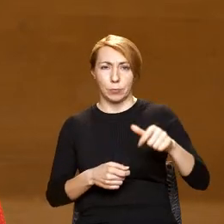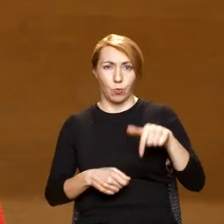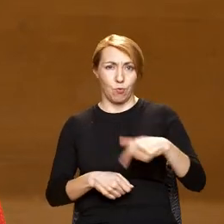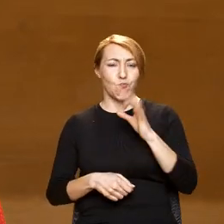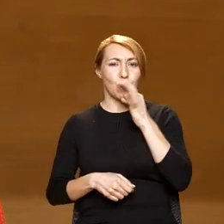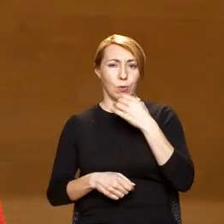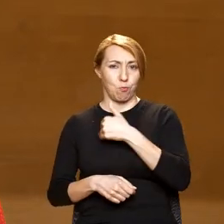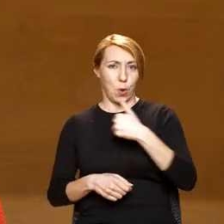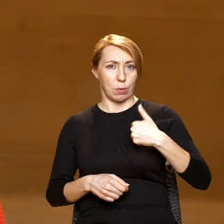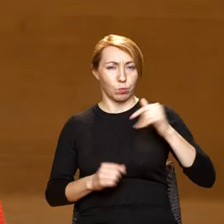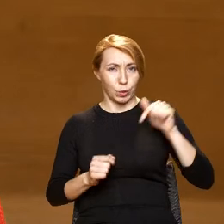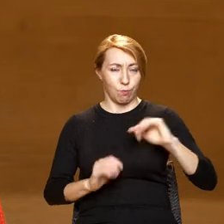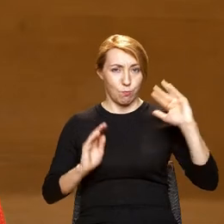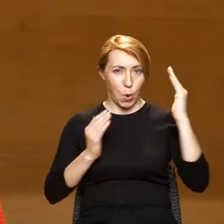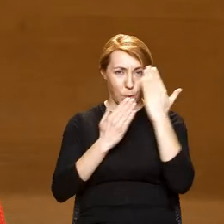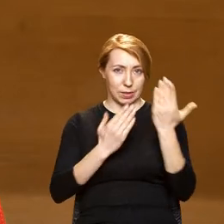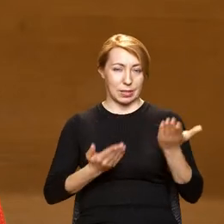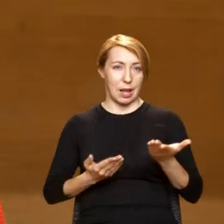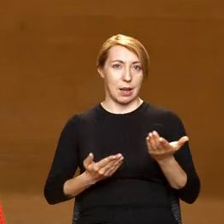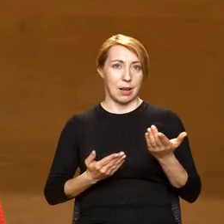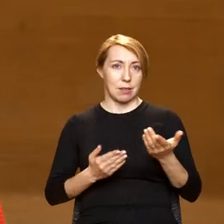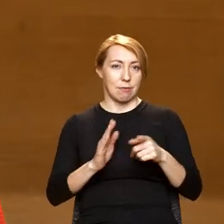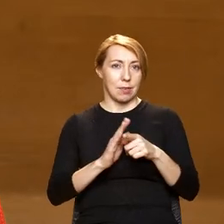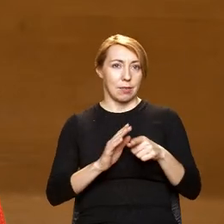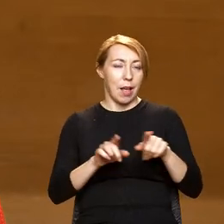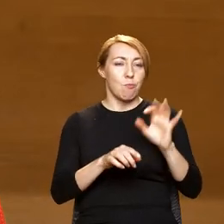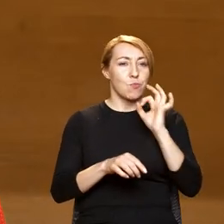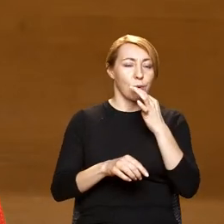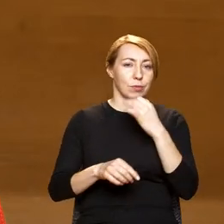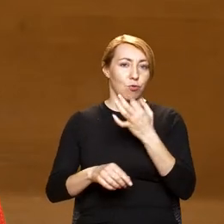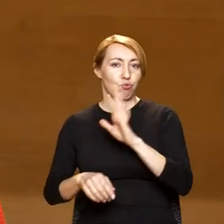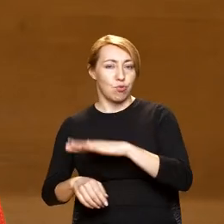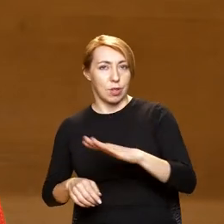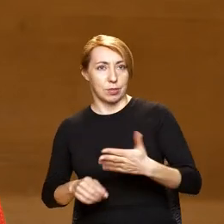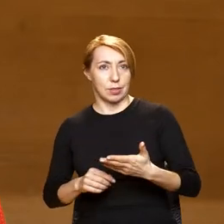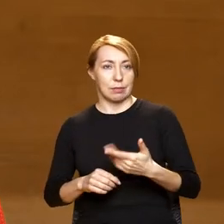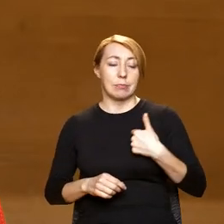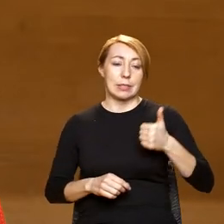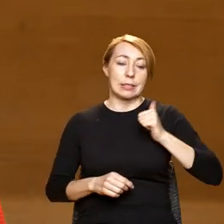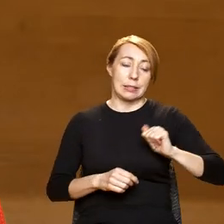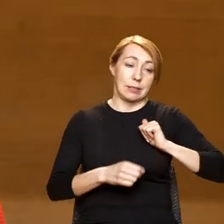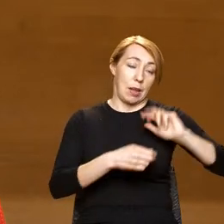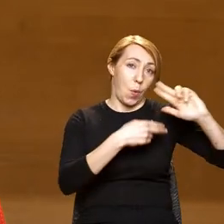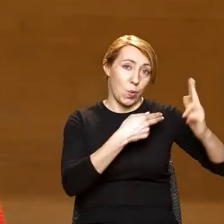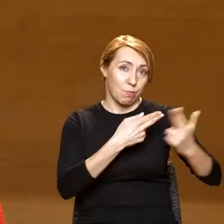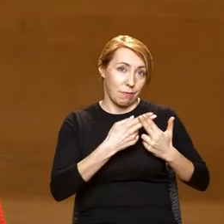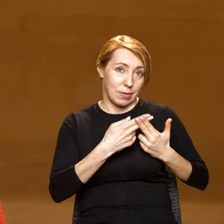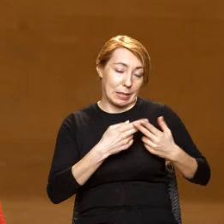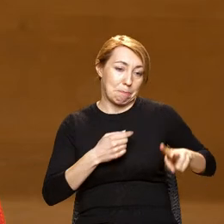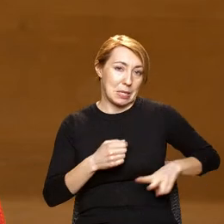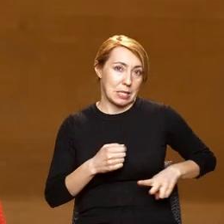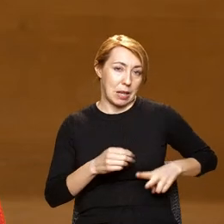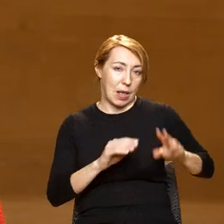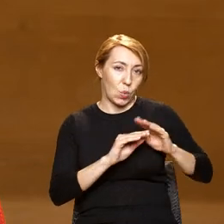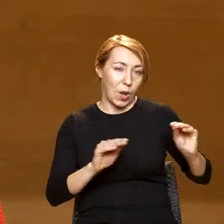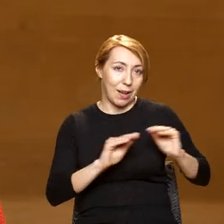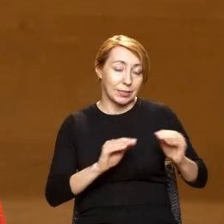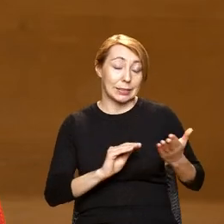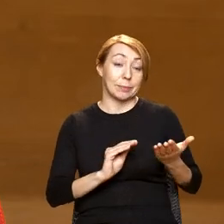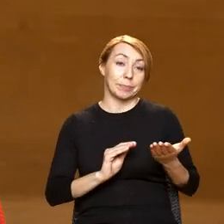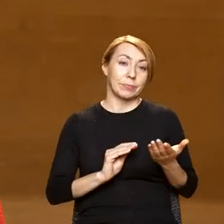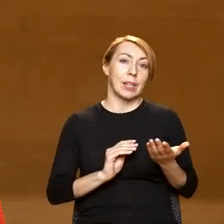polskiej młodzieży i polskim dzieciom. Czekamy cały czas też na odpowiedź właśnie z Ministerstwa